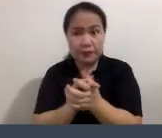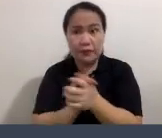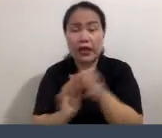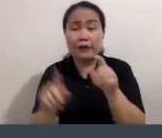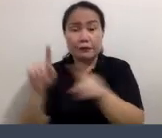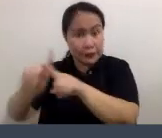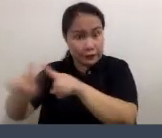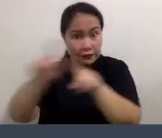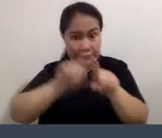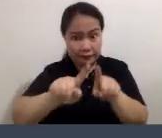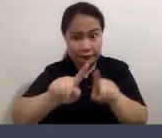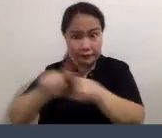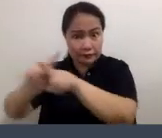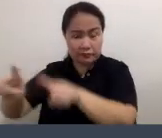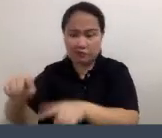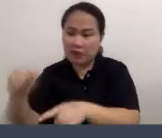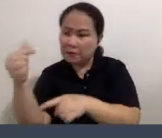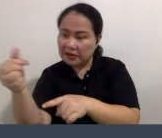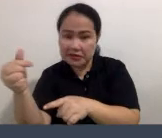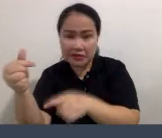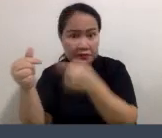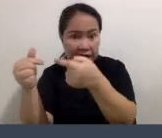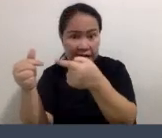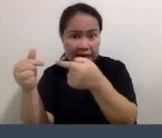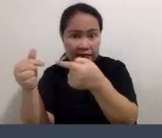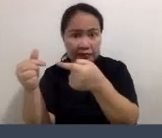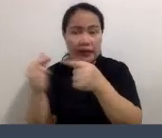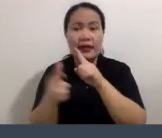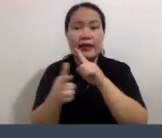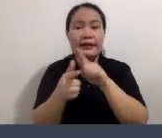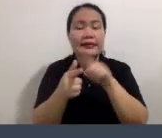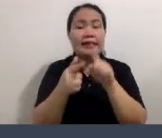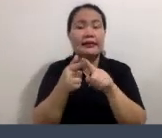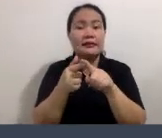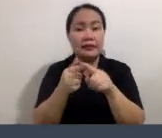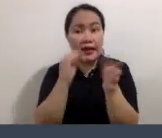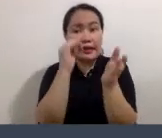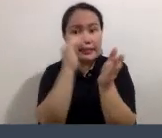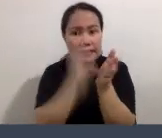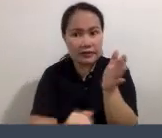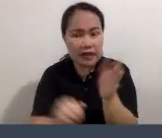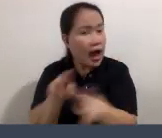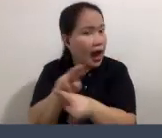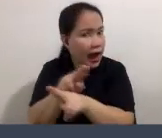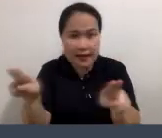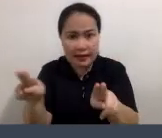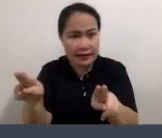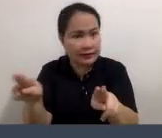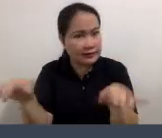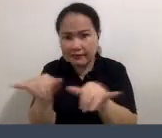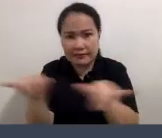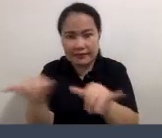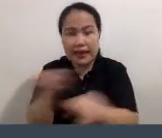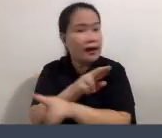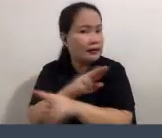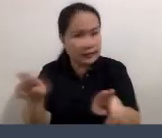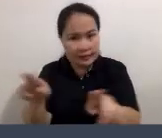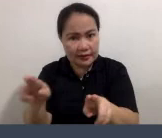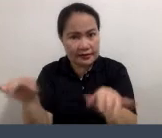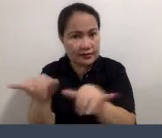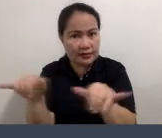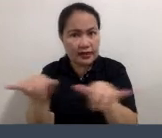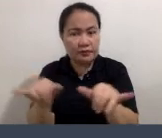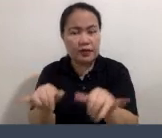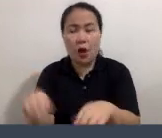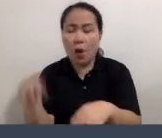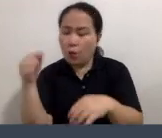If they have different signs, okay? So, different sign, ito rin yung tinatawag nating unlike sign. Okay? Ibig sabihin, magkaiba.